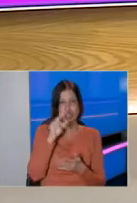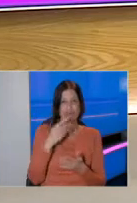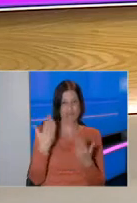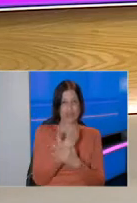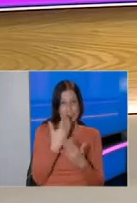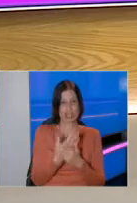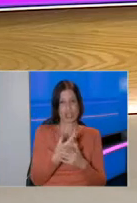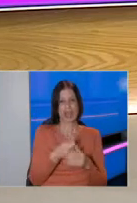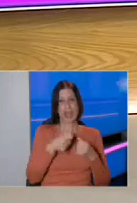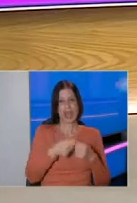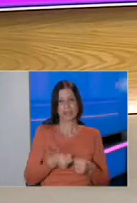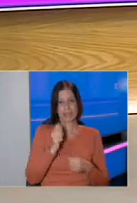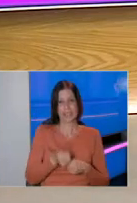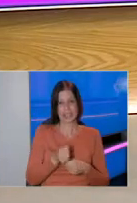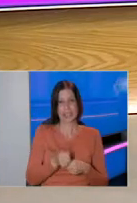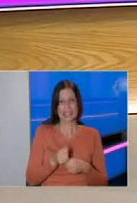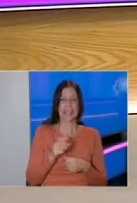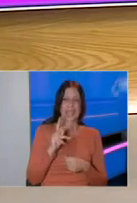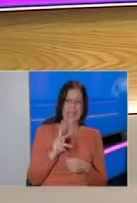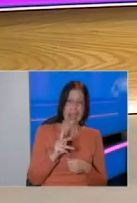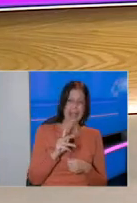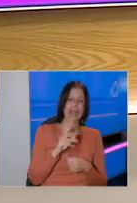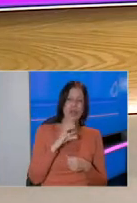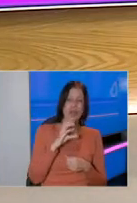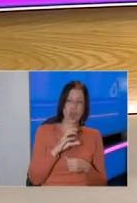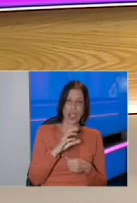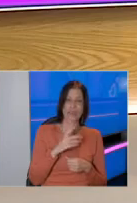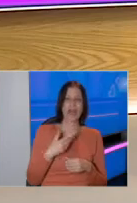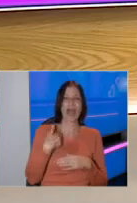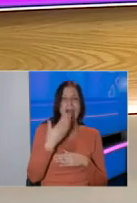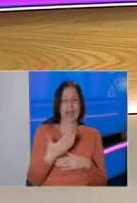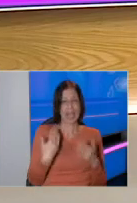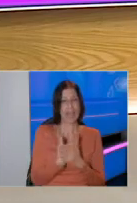הכותרות, חברי כנסת אריאל קלנר ומאיר כהן ועוד, מיד אחרי הכותרות, שובו אלינו.